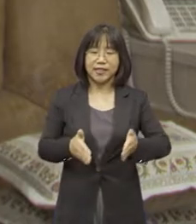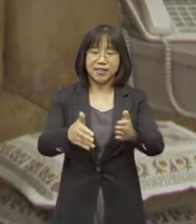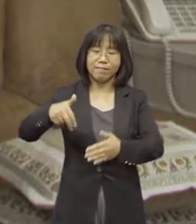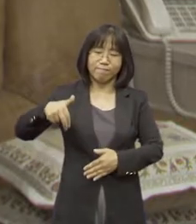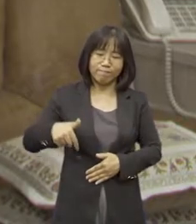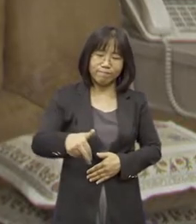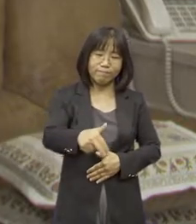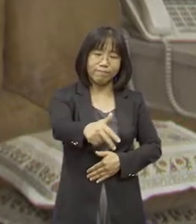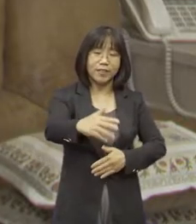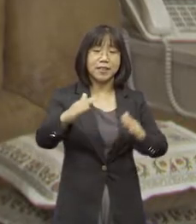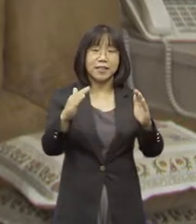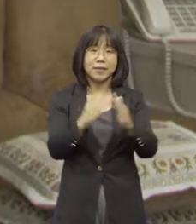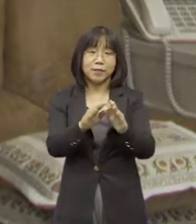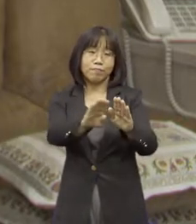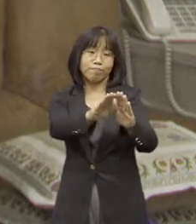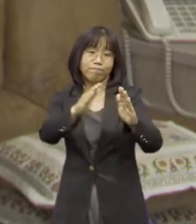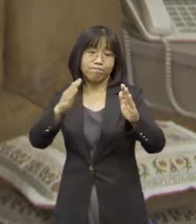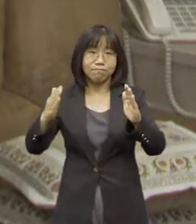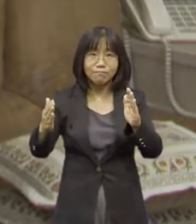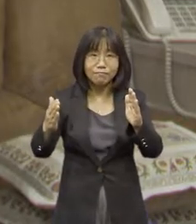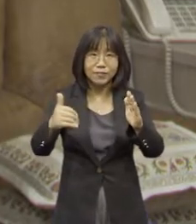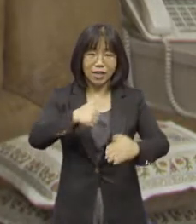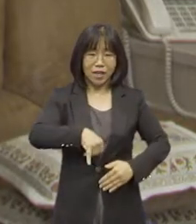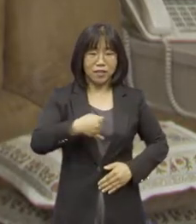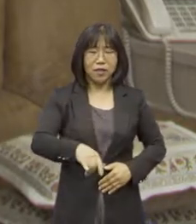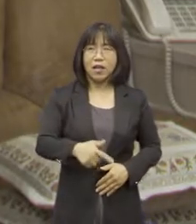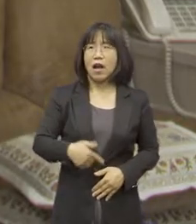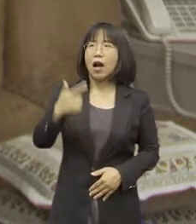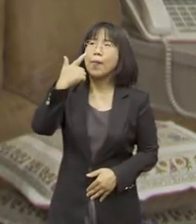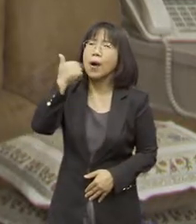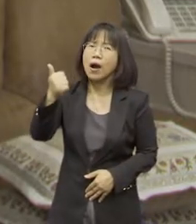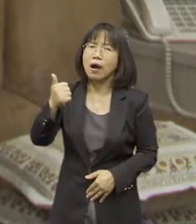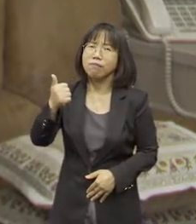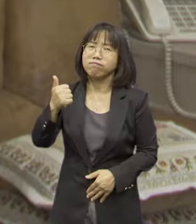도로를 인도를 걷다가 집에 들어갔는데 아이들이